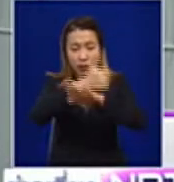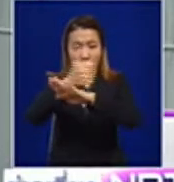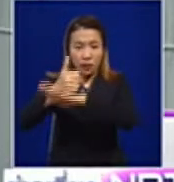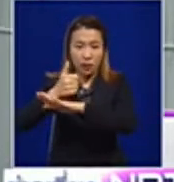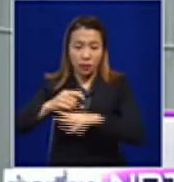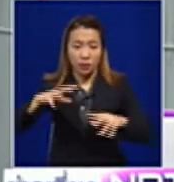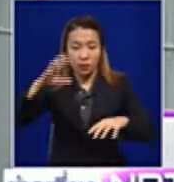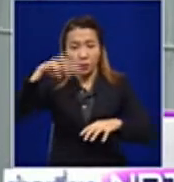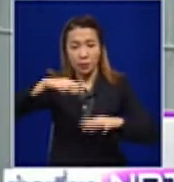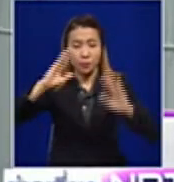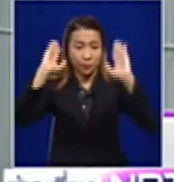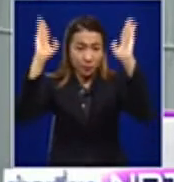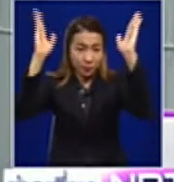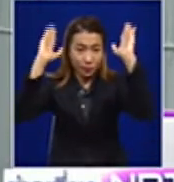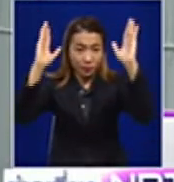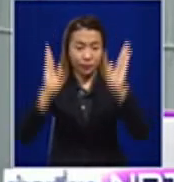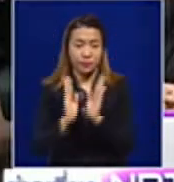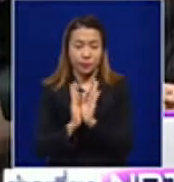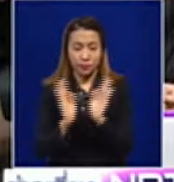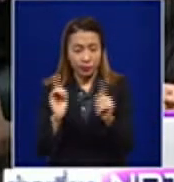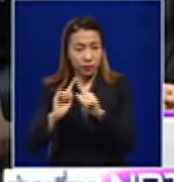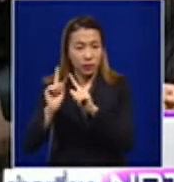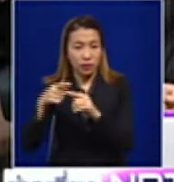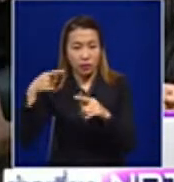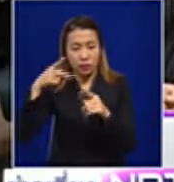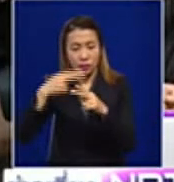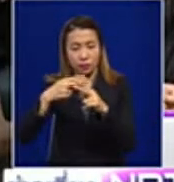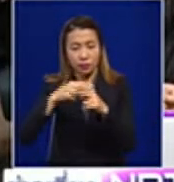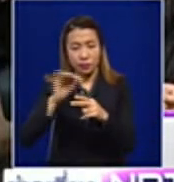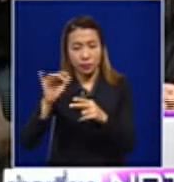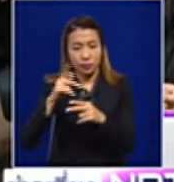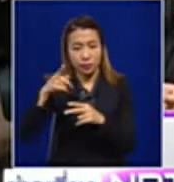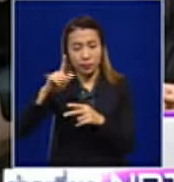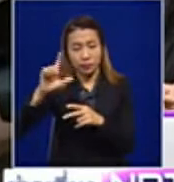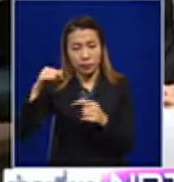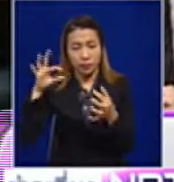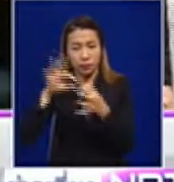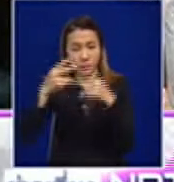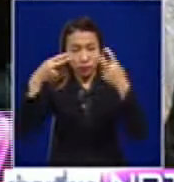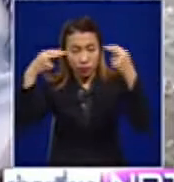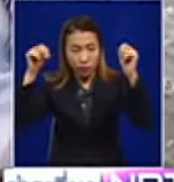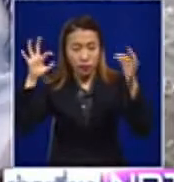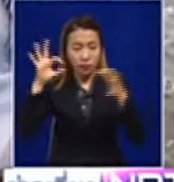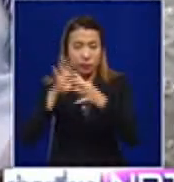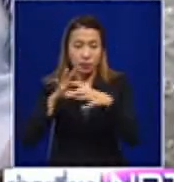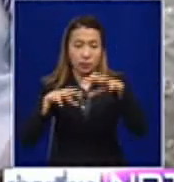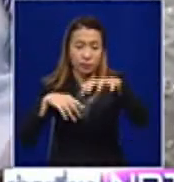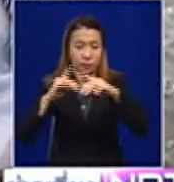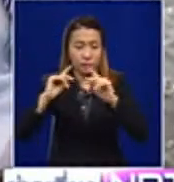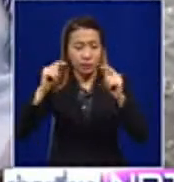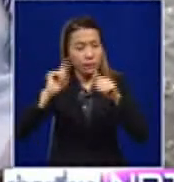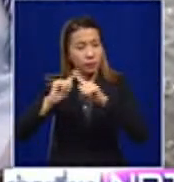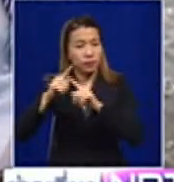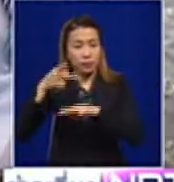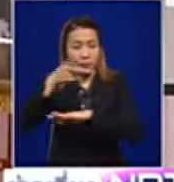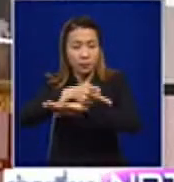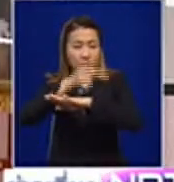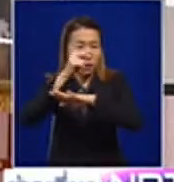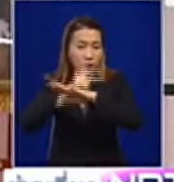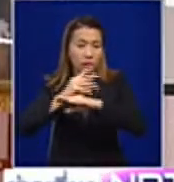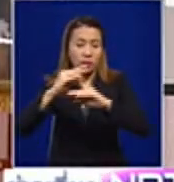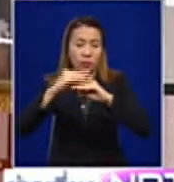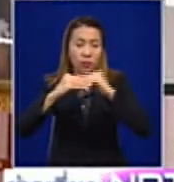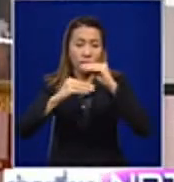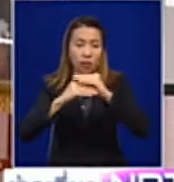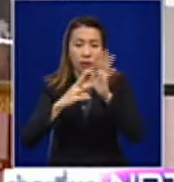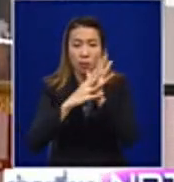ประชาสัมพันธ์ให้การต้อนรับหม่อมหลวงปนัดดาดิสกุลรัฐมนตรีประจำสำนักนายกรัฐมนตรีเป็นประธานเปิดโครงการฝึก